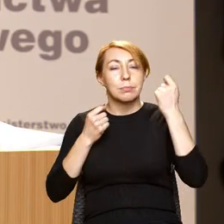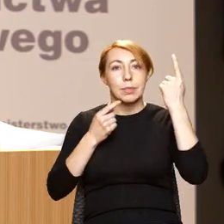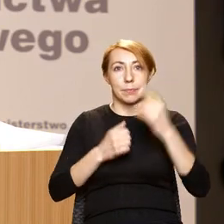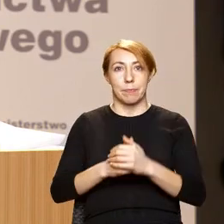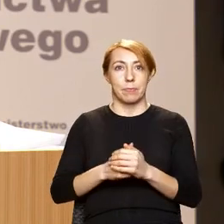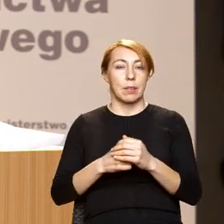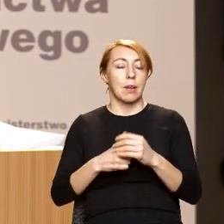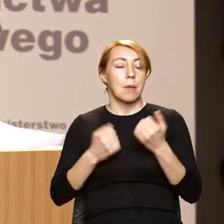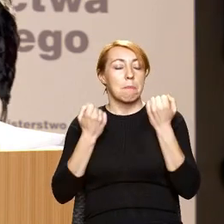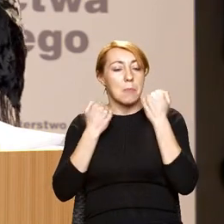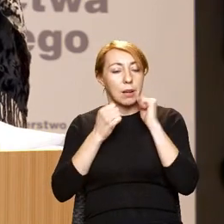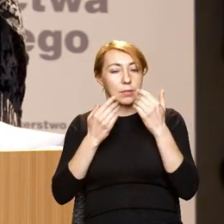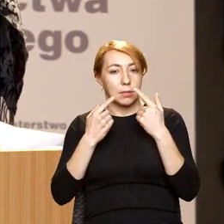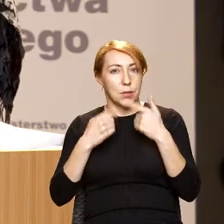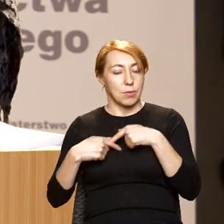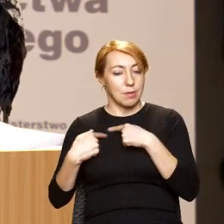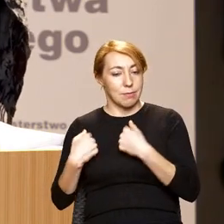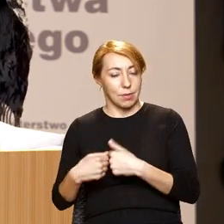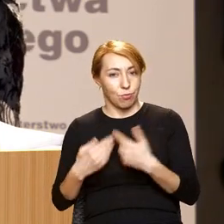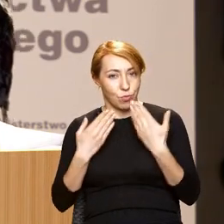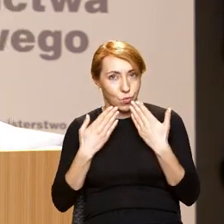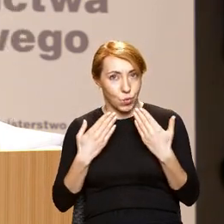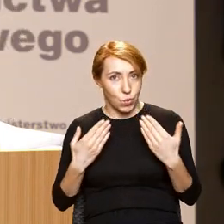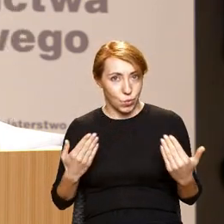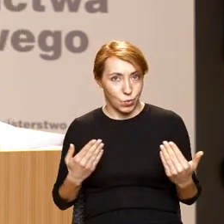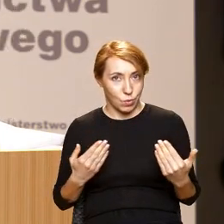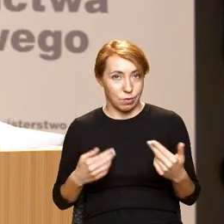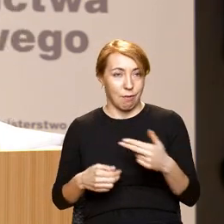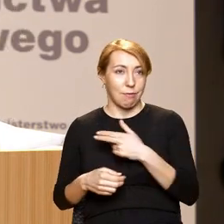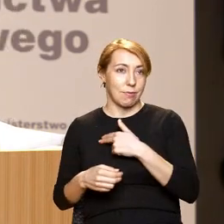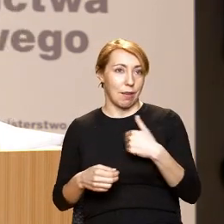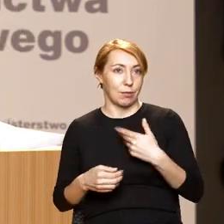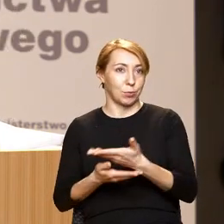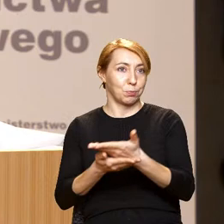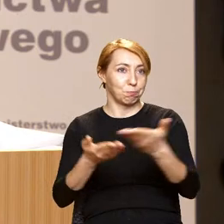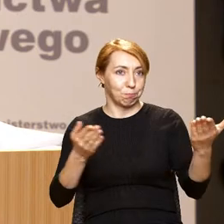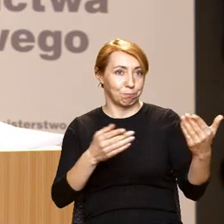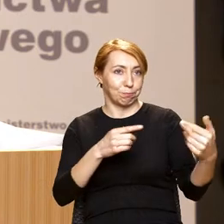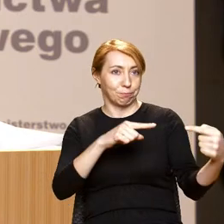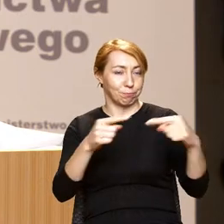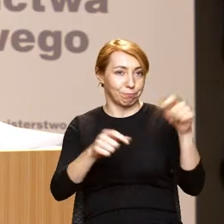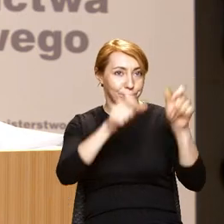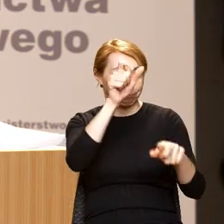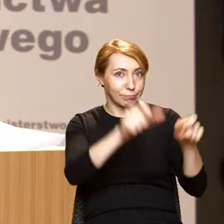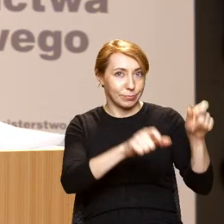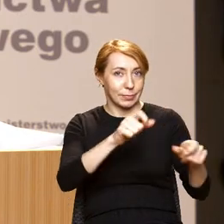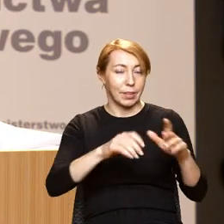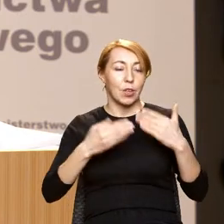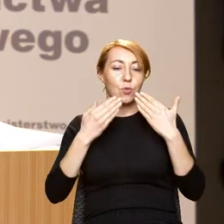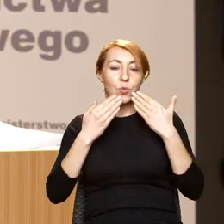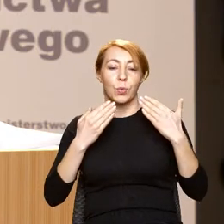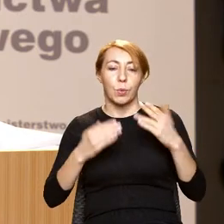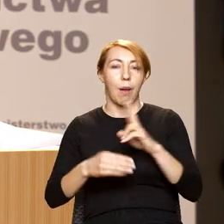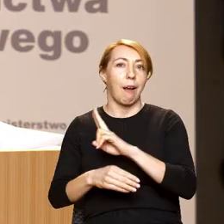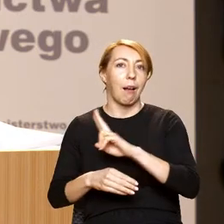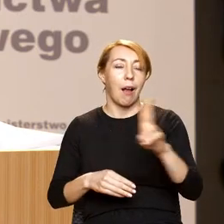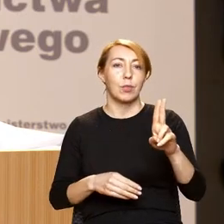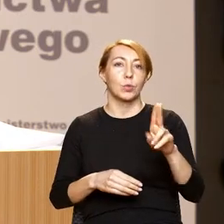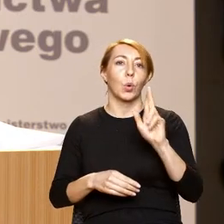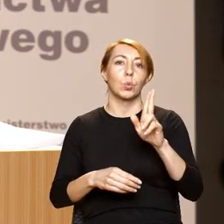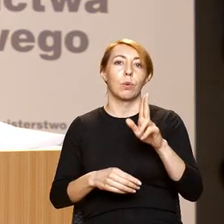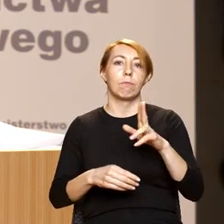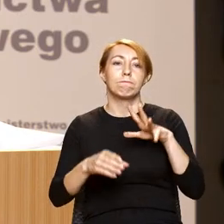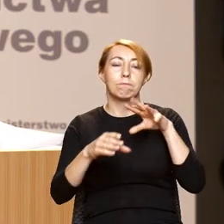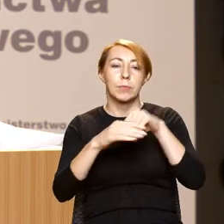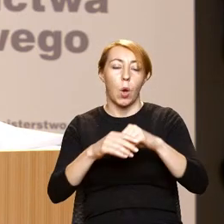Bardzo serdecznie dziękuję naszym dzisiejszym panelistom. Dziękuję również wszystkim, którzy